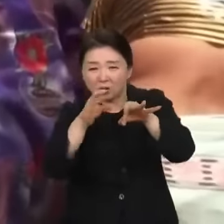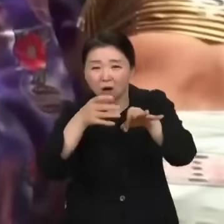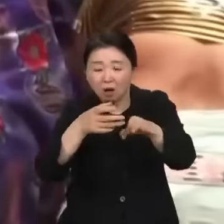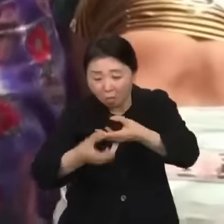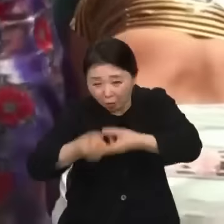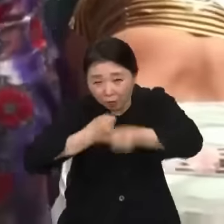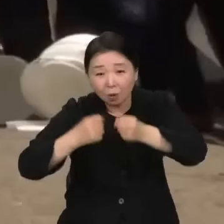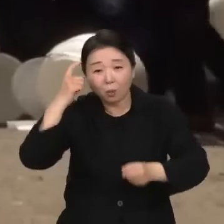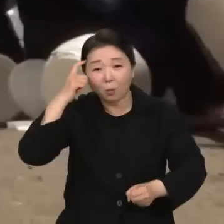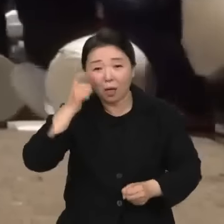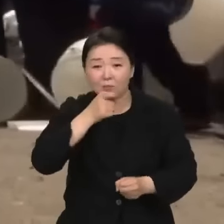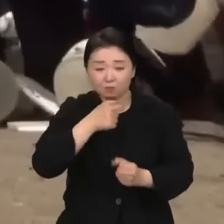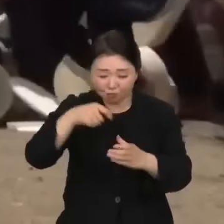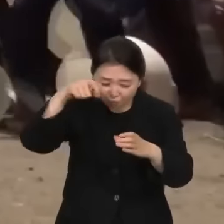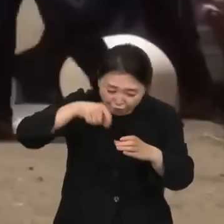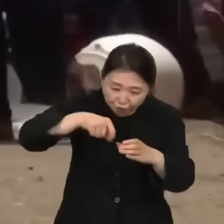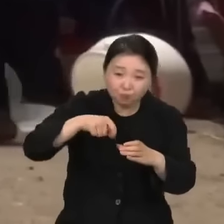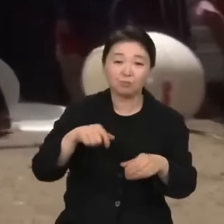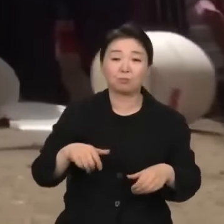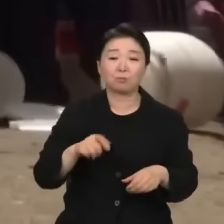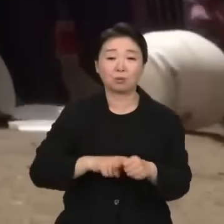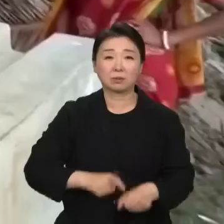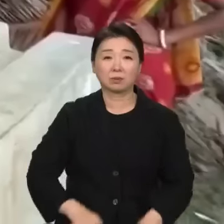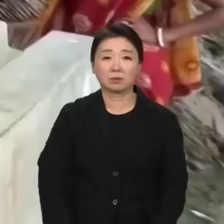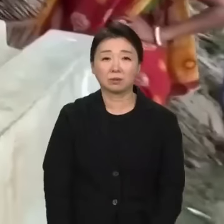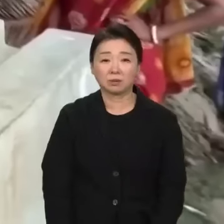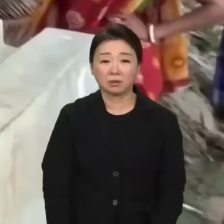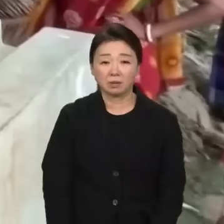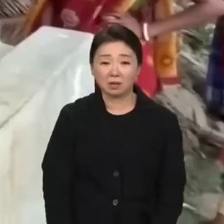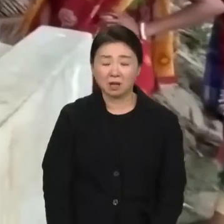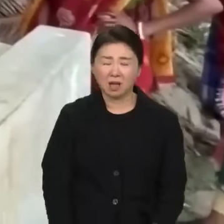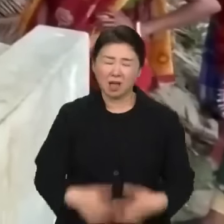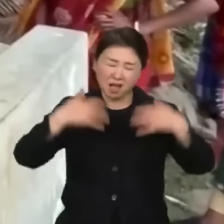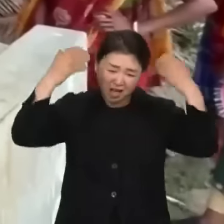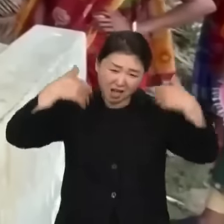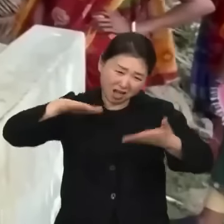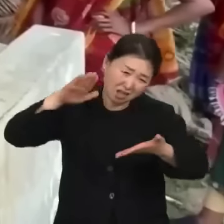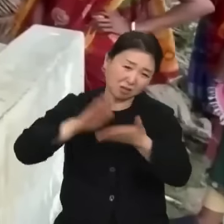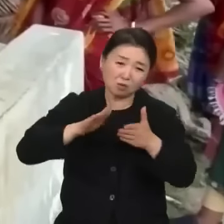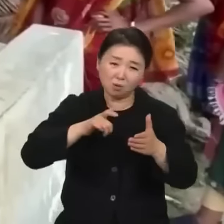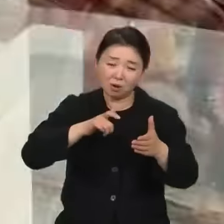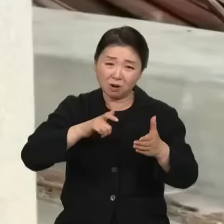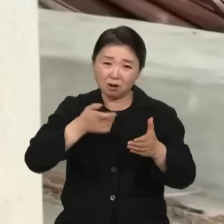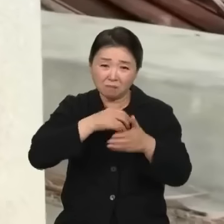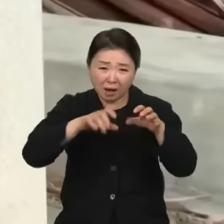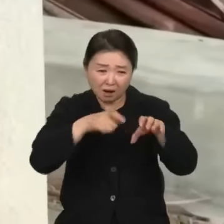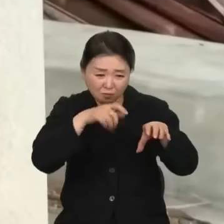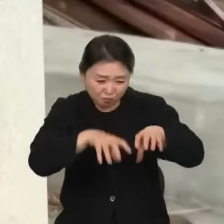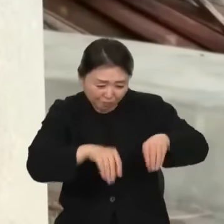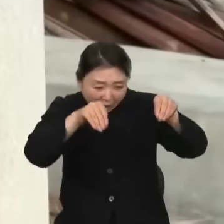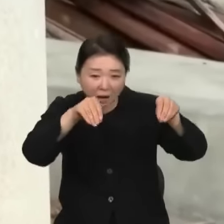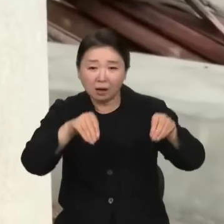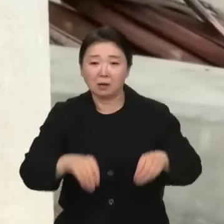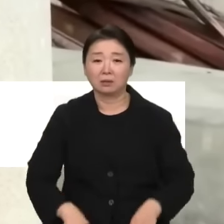이유, 물을 받기 위해서입니다. 타들어가는 더위에 마을 저수지가 바싹